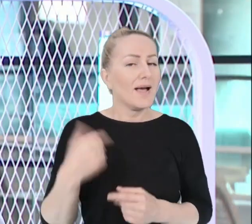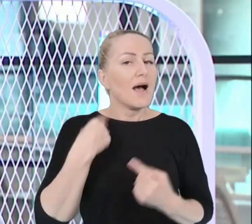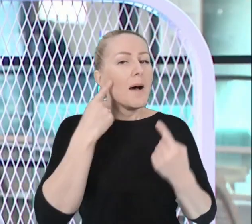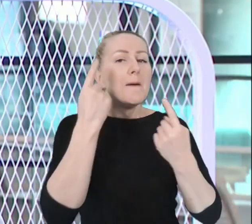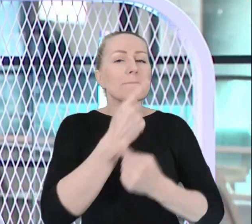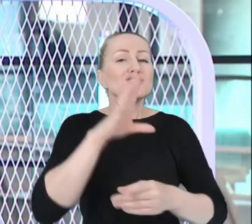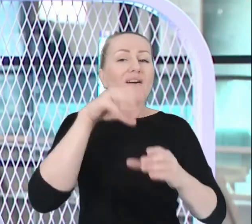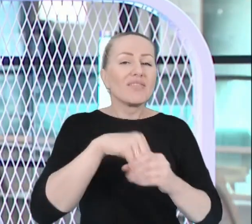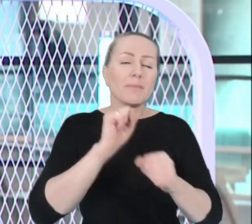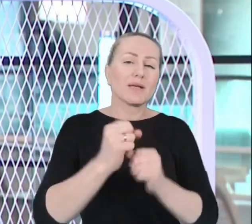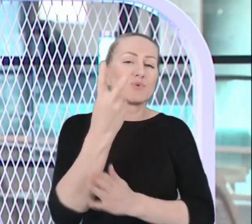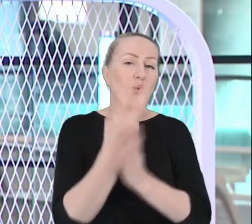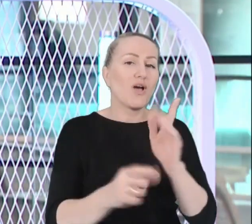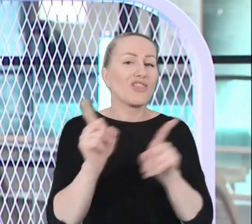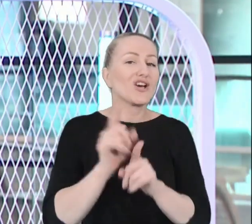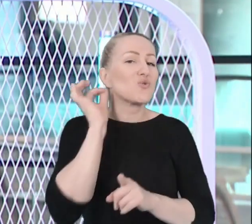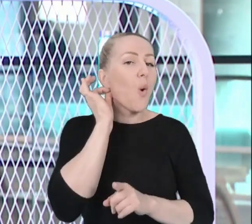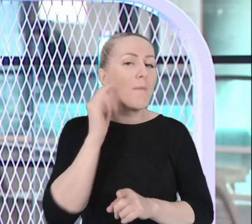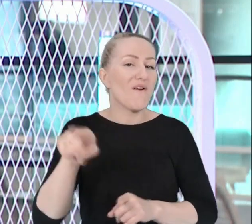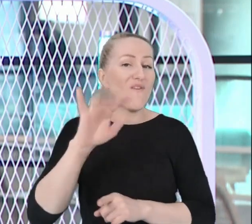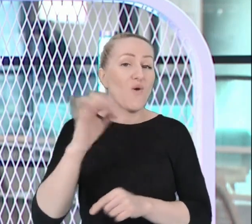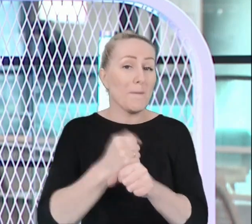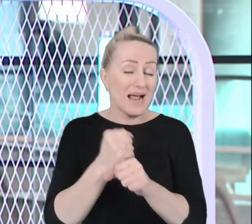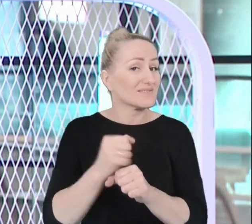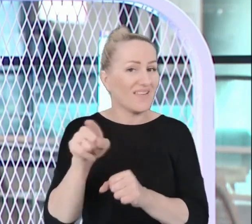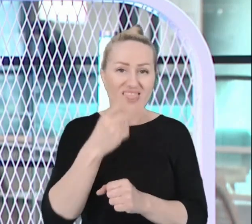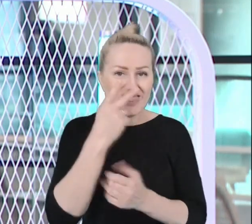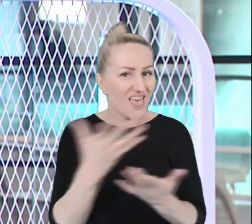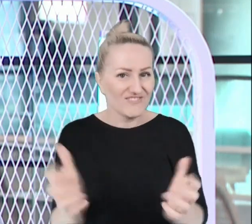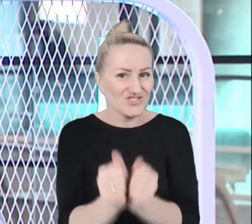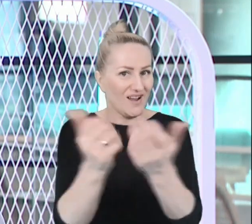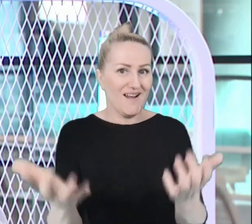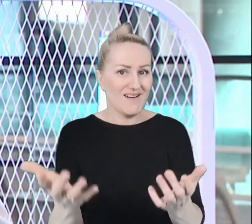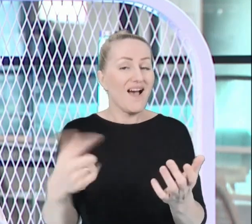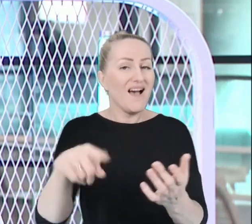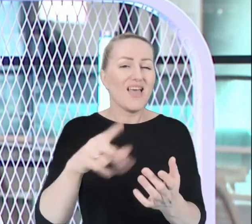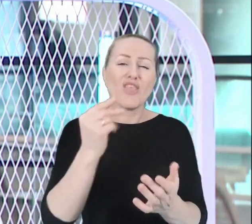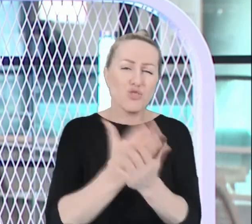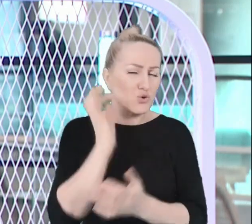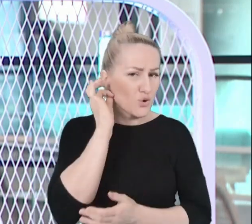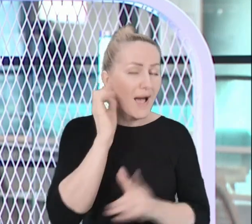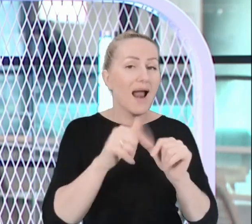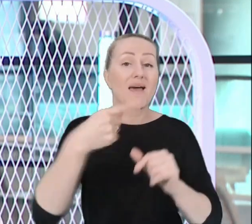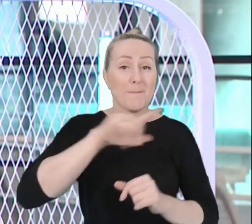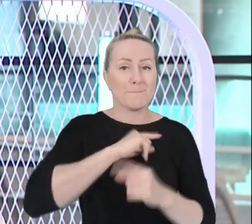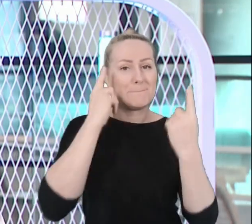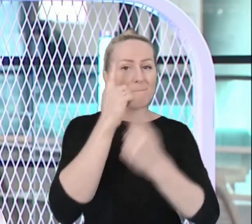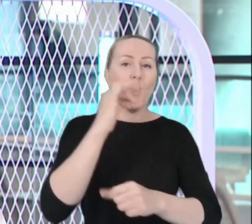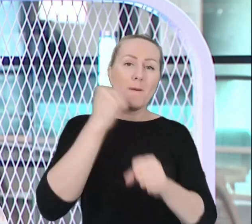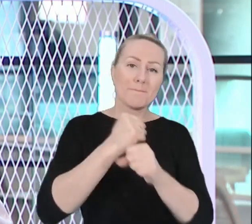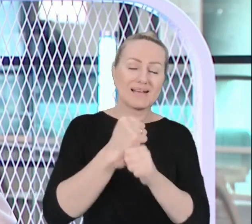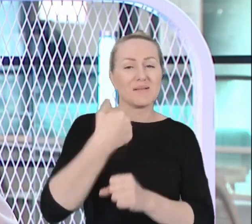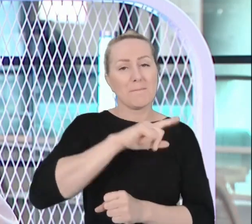niewidzialna praca kobiet na przykład. Chociaż nie tylko kobiet, ale faktycznie jest tak, że jak myślimy o pracy, to myślimy o tych, wiecie, iluś